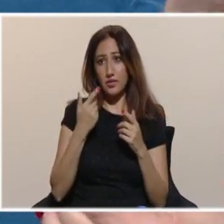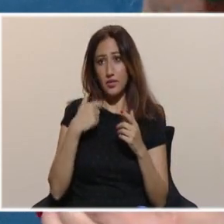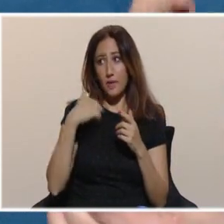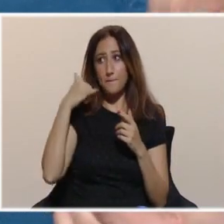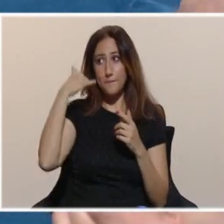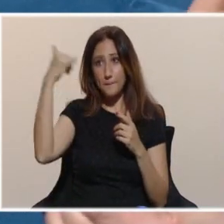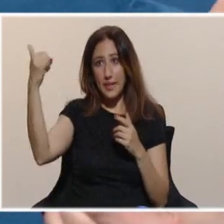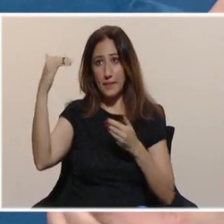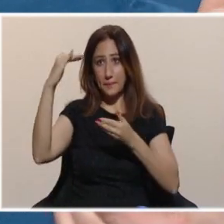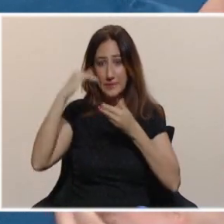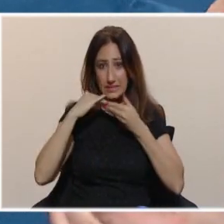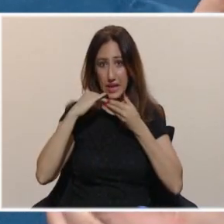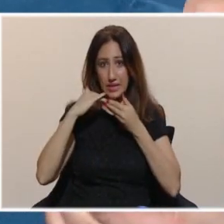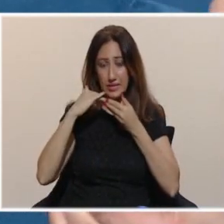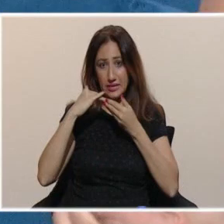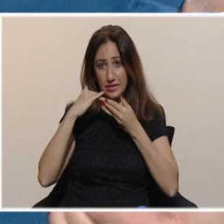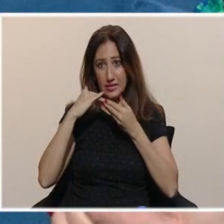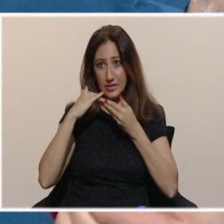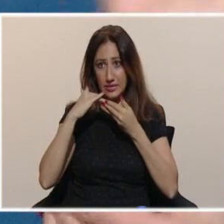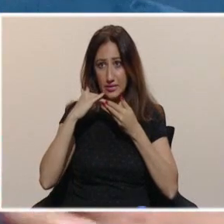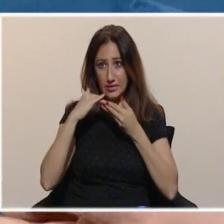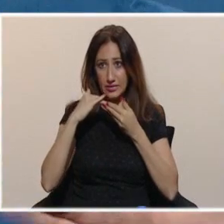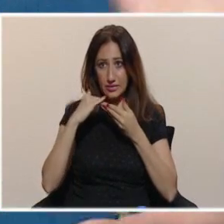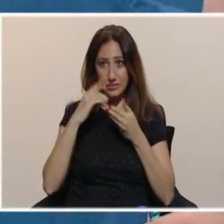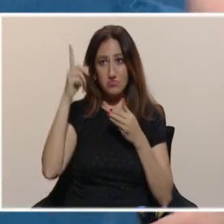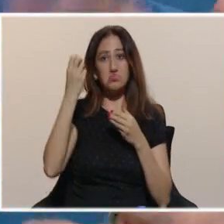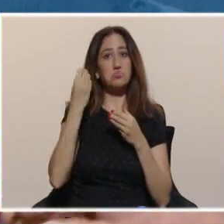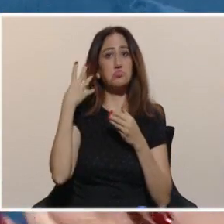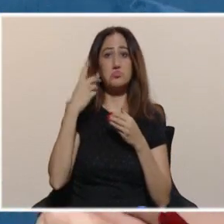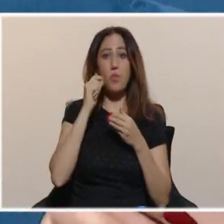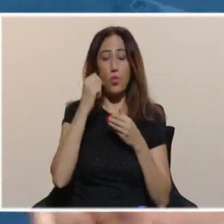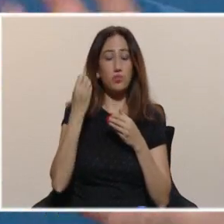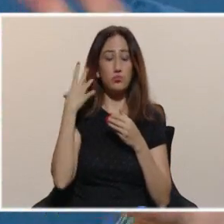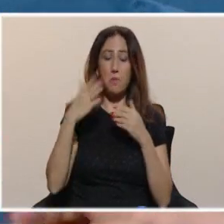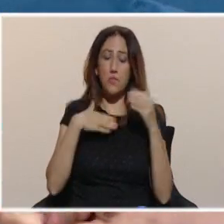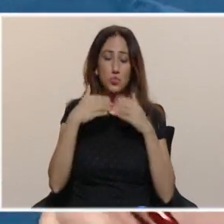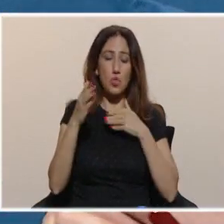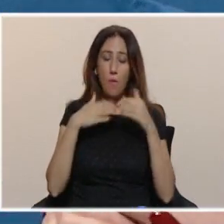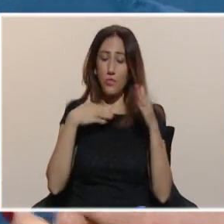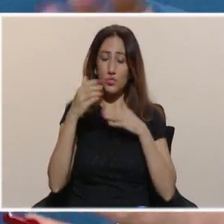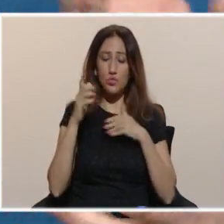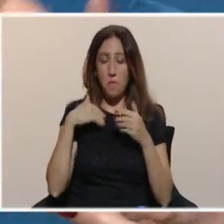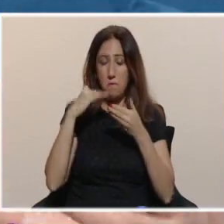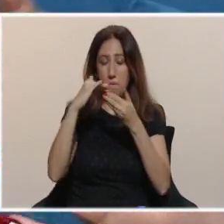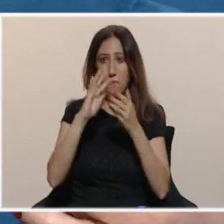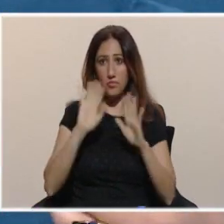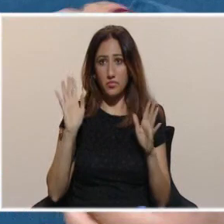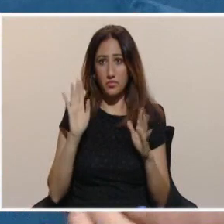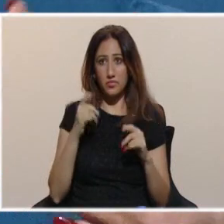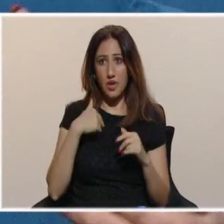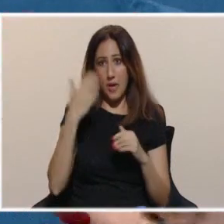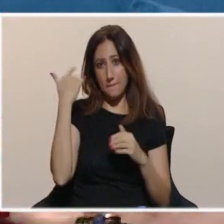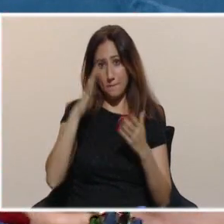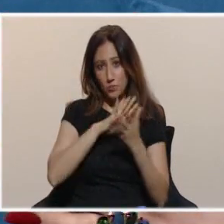اكلمه عشان يساعدني فيها، فهو كان دايما يشيل ايده وما يرضاش ان هو يتدخل في اي مشكلة. فحصلت لي مشكلة